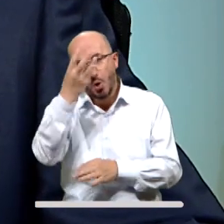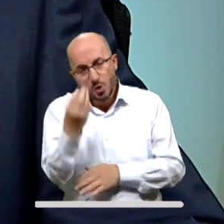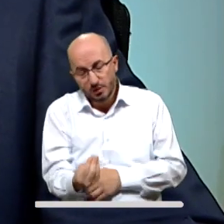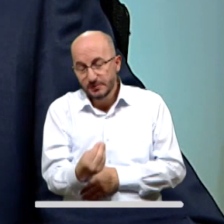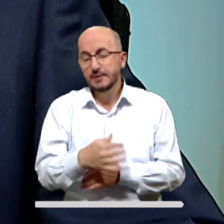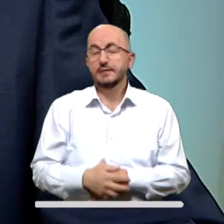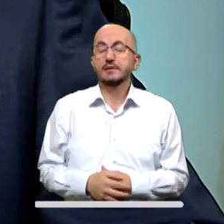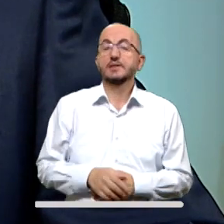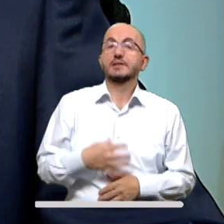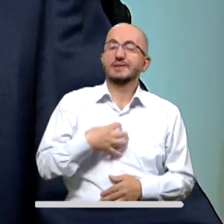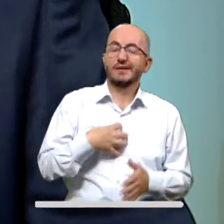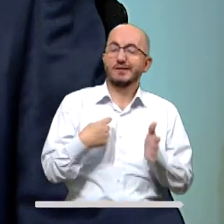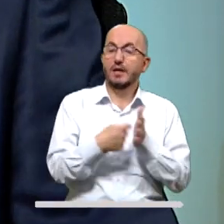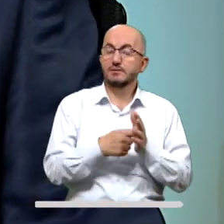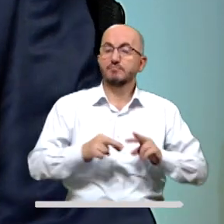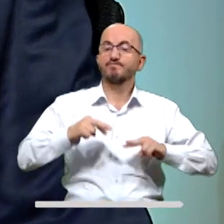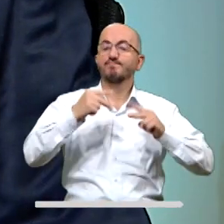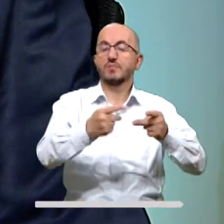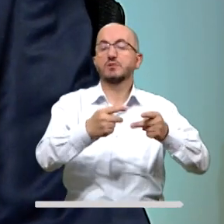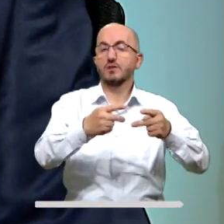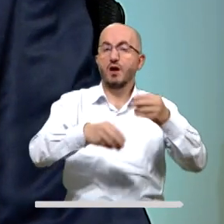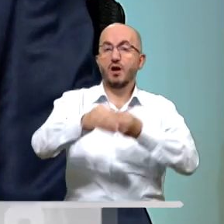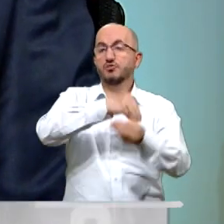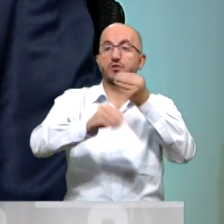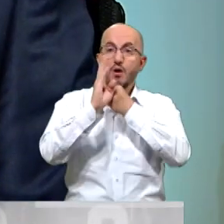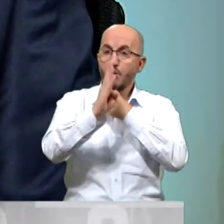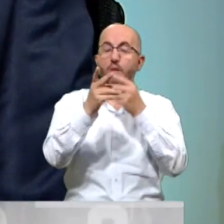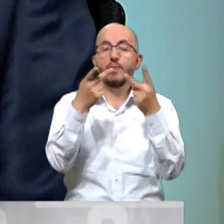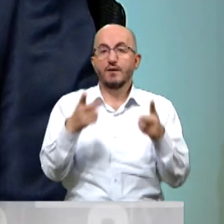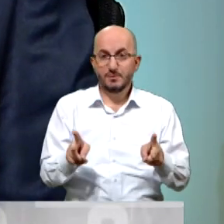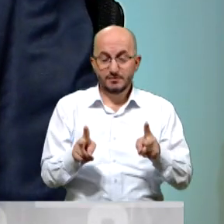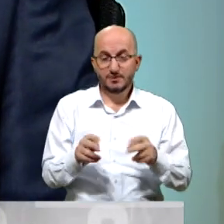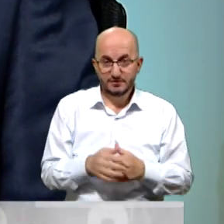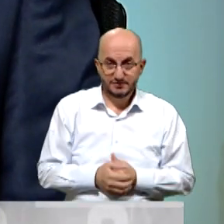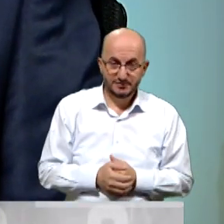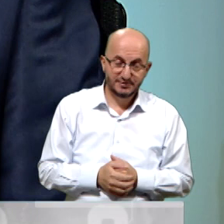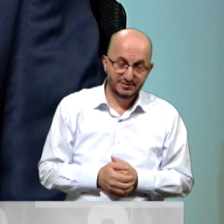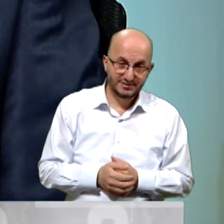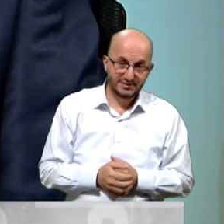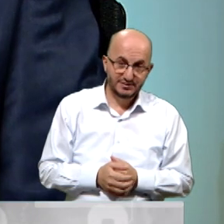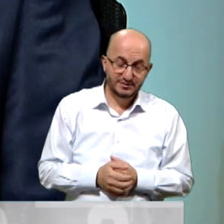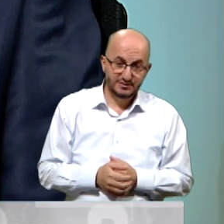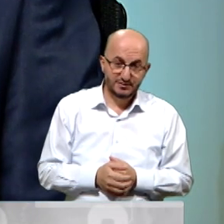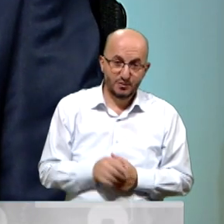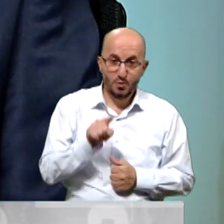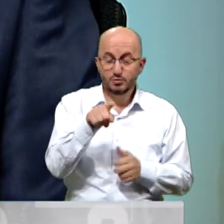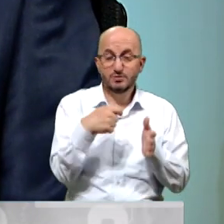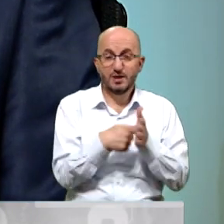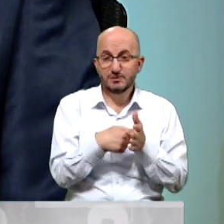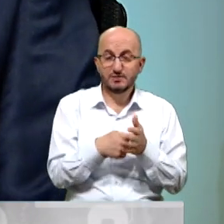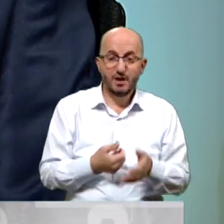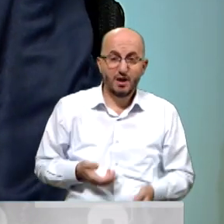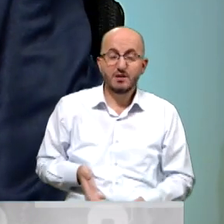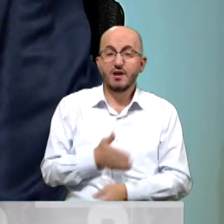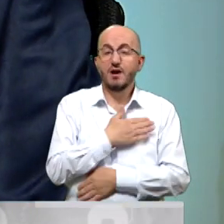Onu kendi yerine vekaleten hacca gönderebilir. Bu vekaleten hacca gidecek kişi onun adına ihrama